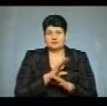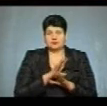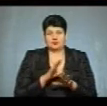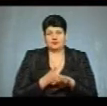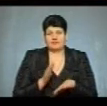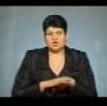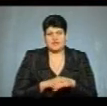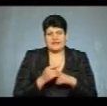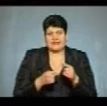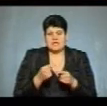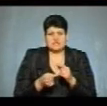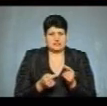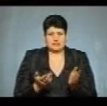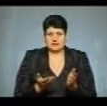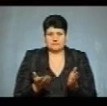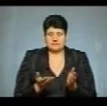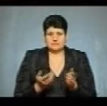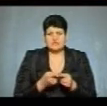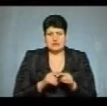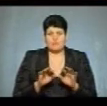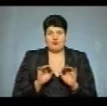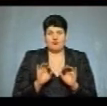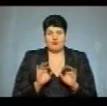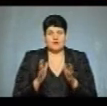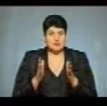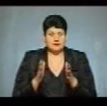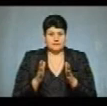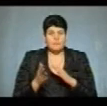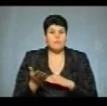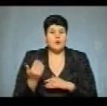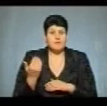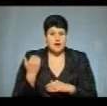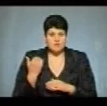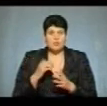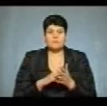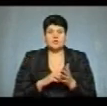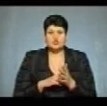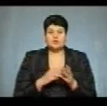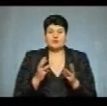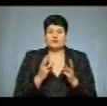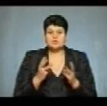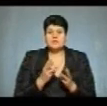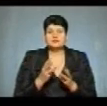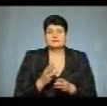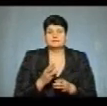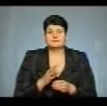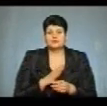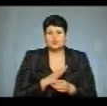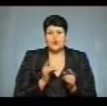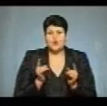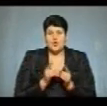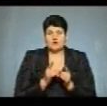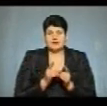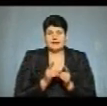важких наслідків даної події. Попередньо причиною пожежі став коротке